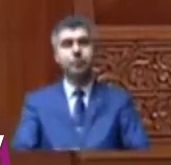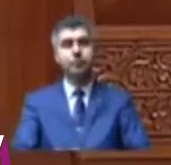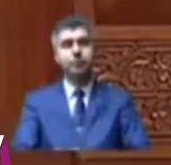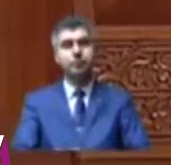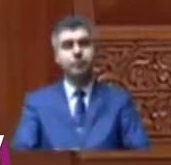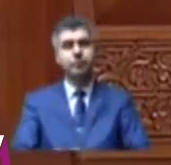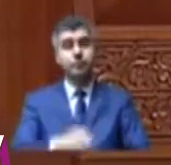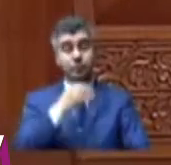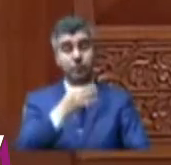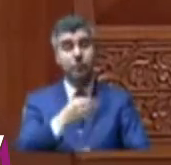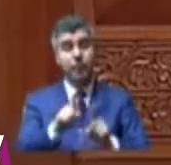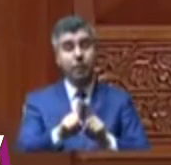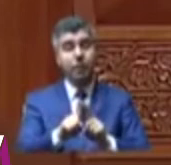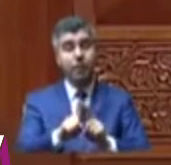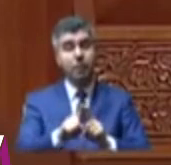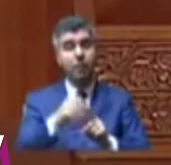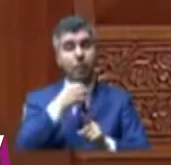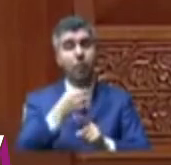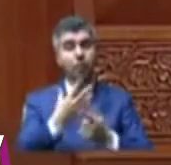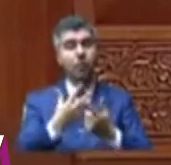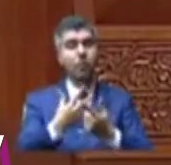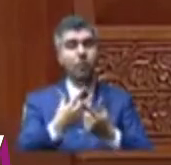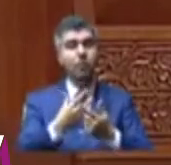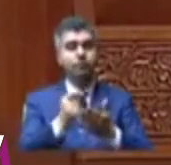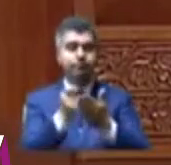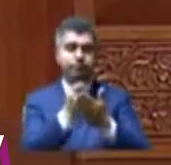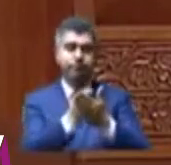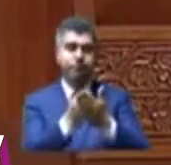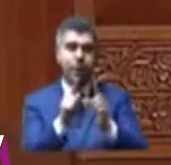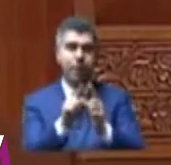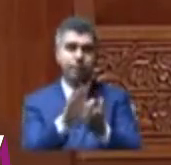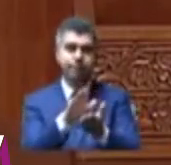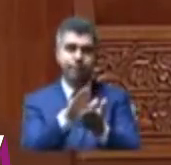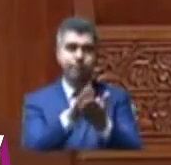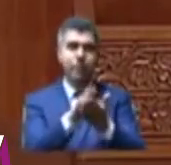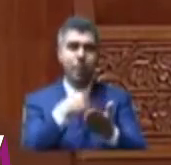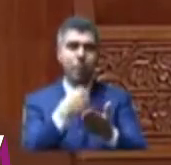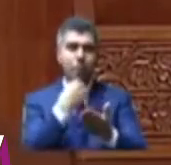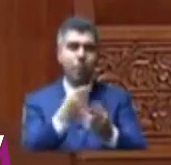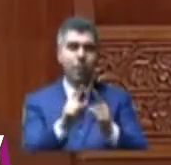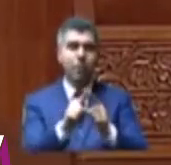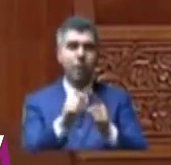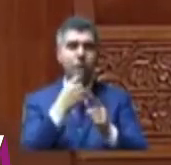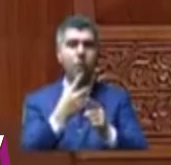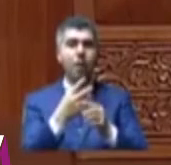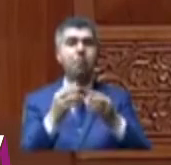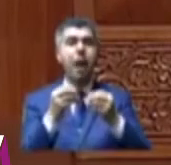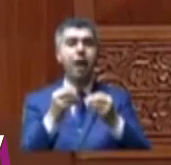نتمنى السيد الوزير السيد رئيس الحكومة هذا الموضوع تعطيه عناية خصوصا ما يتعلق بالعمران مراكش.